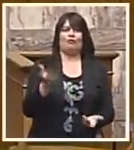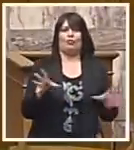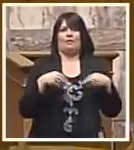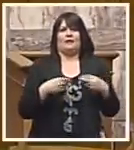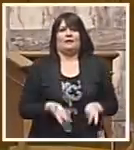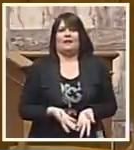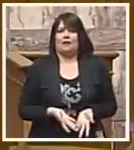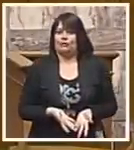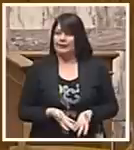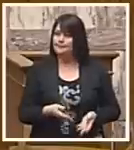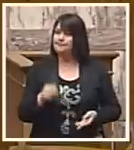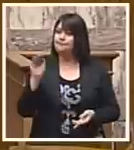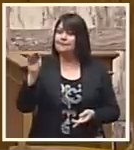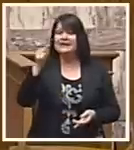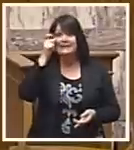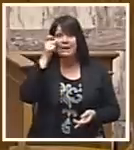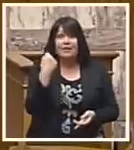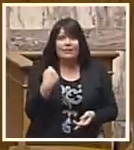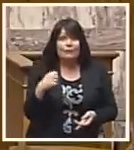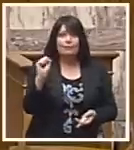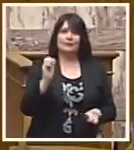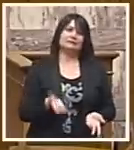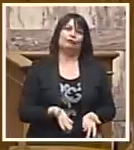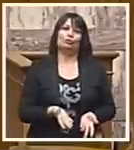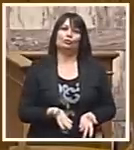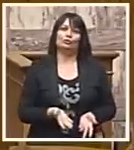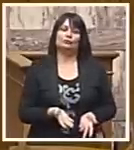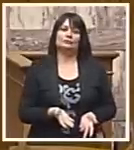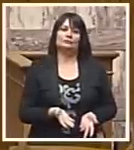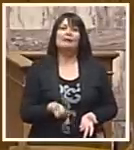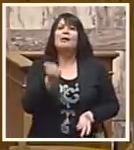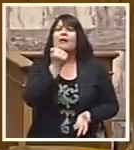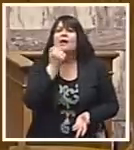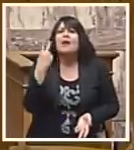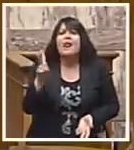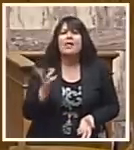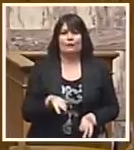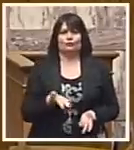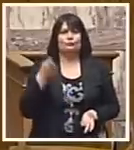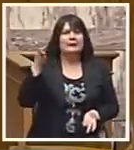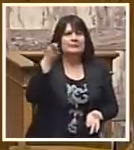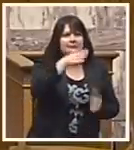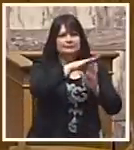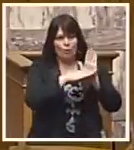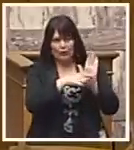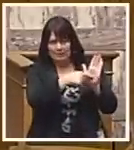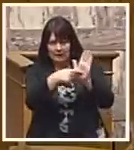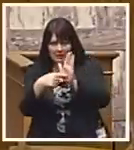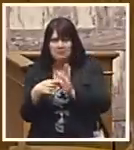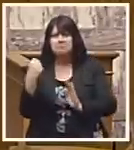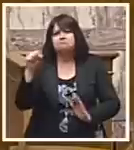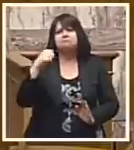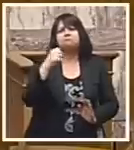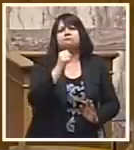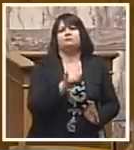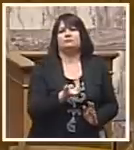Κύριε Σαμαρά, απλώς δεν συμφωνούν. Η συνταγή σας απλά δεν περνάει. Και όχι μόνο επειδή